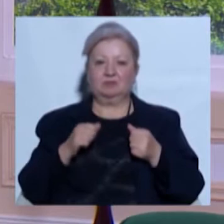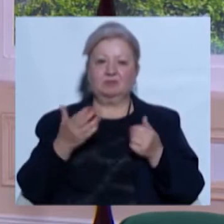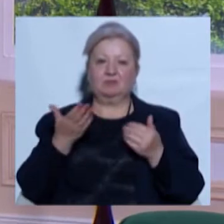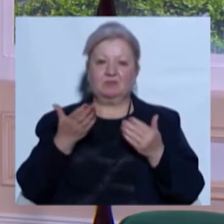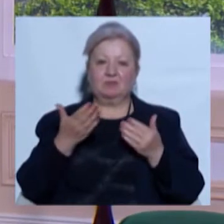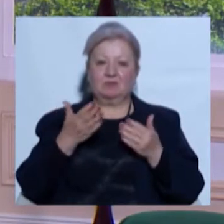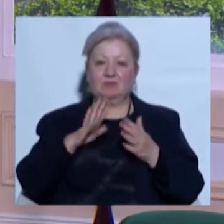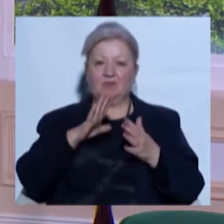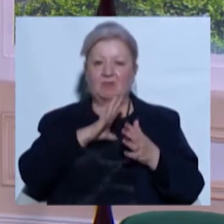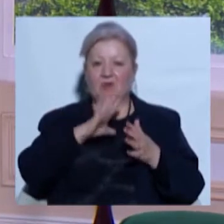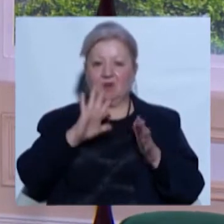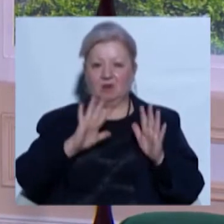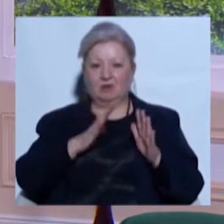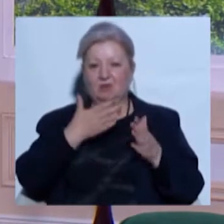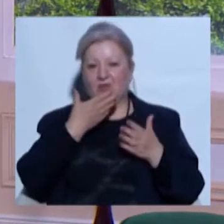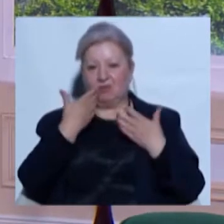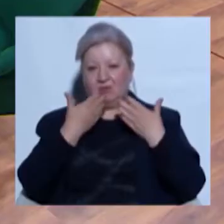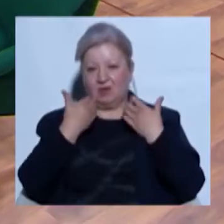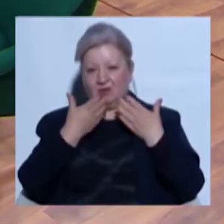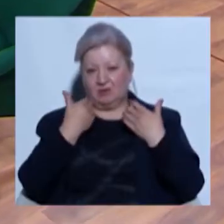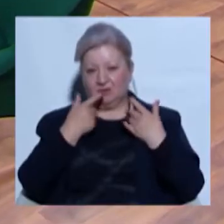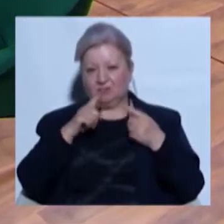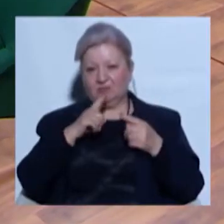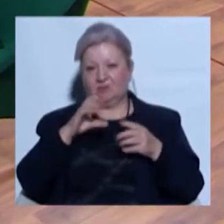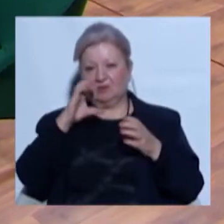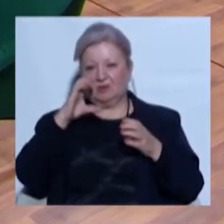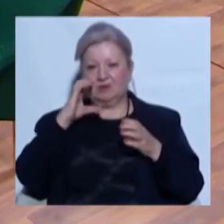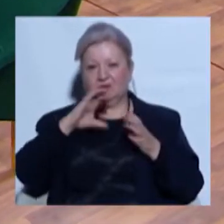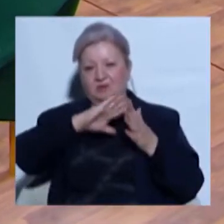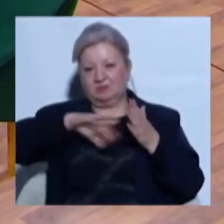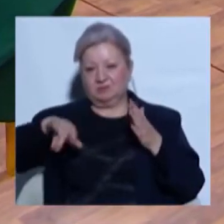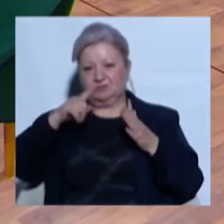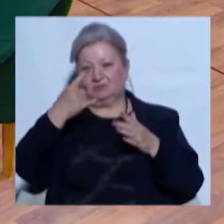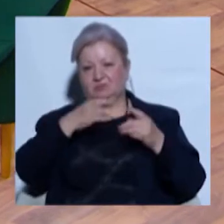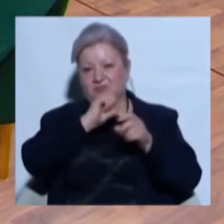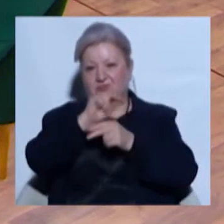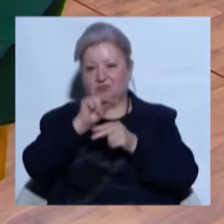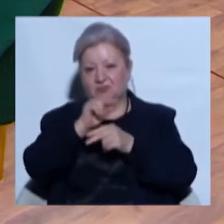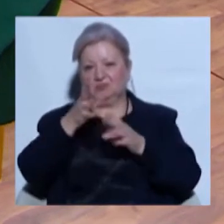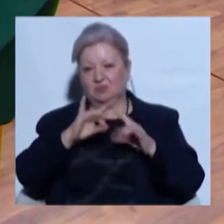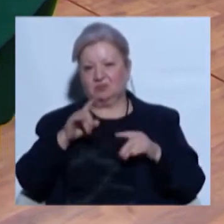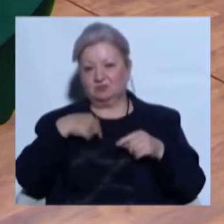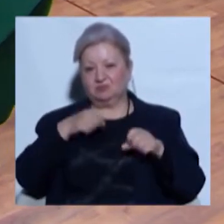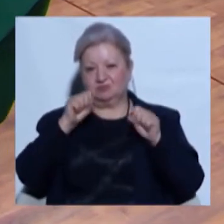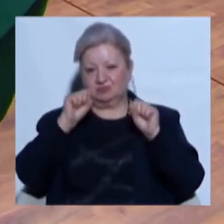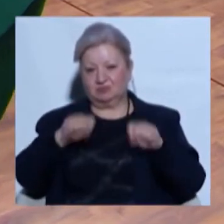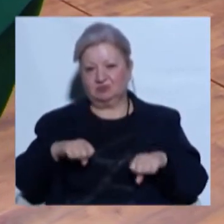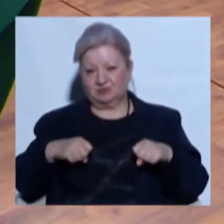kuadvili. Saklaso otakis mirma gavgatiliş çatareba. Magram çöni mayınç movaherket. Es da